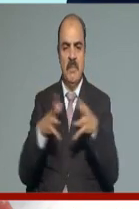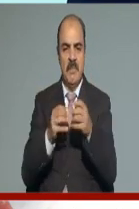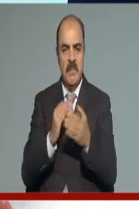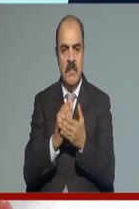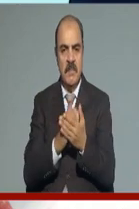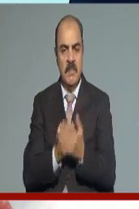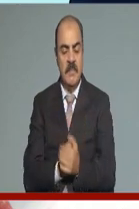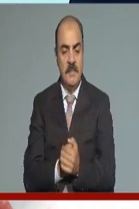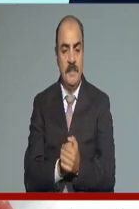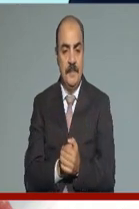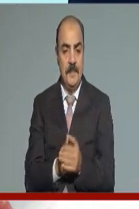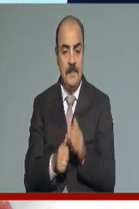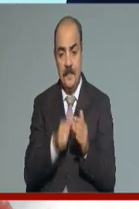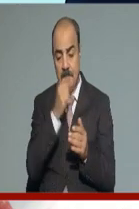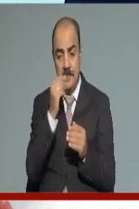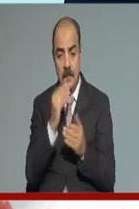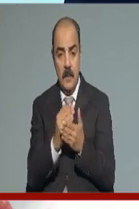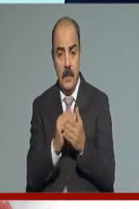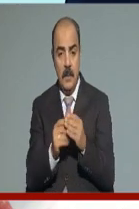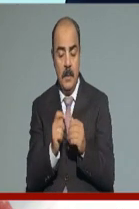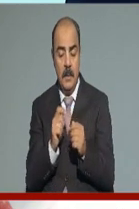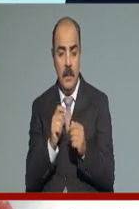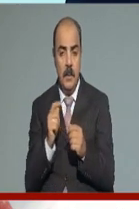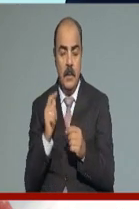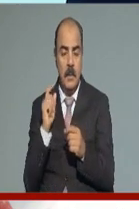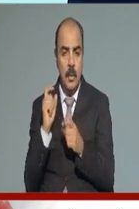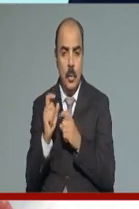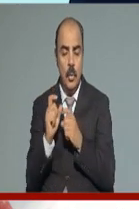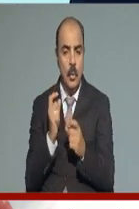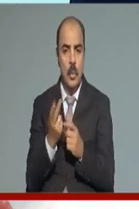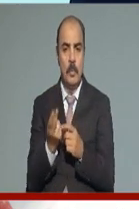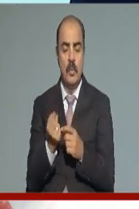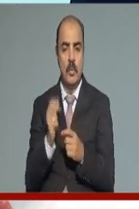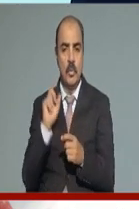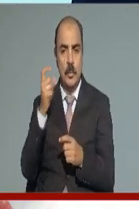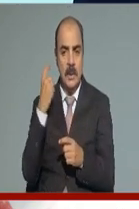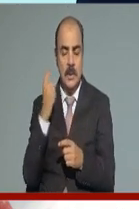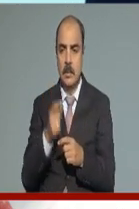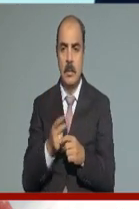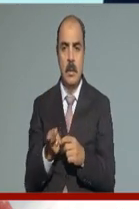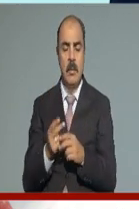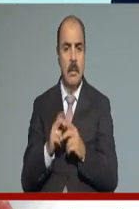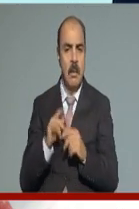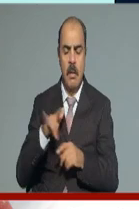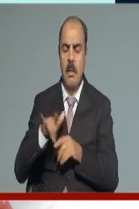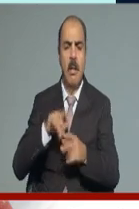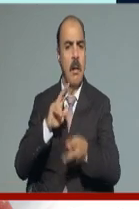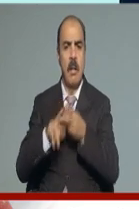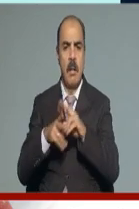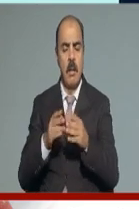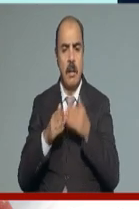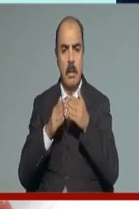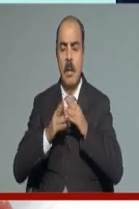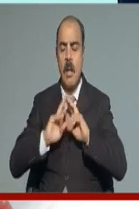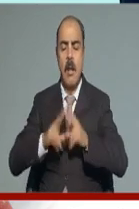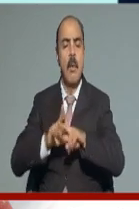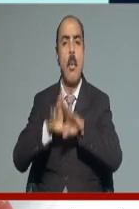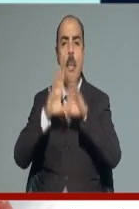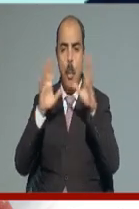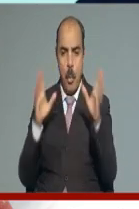مع قطاع الخاص سواء كانت مشروعات المواصلات العامه سواء كانت مشروعات في الاستثمار في مجالات الطاقه اتكلمي على اداره ولا